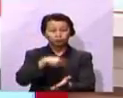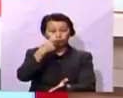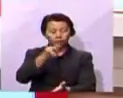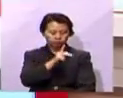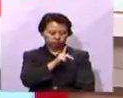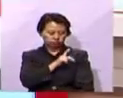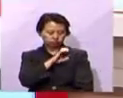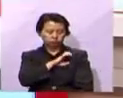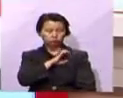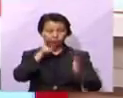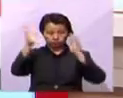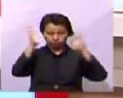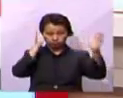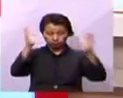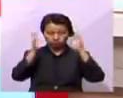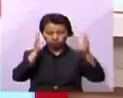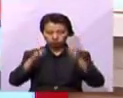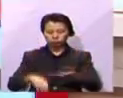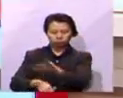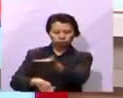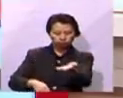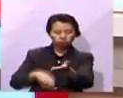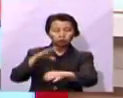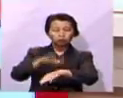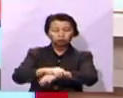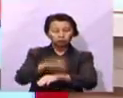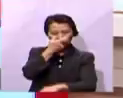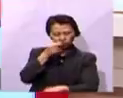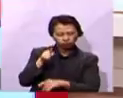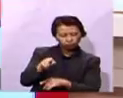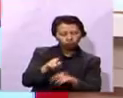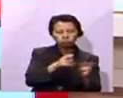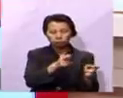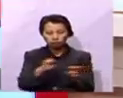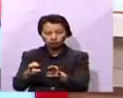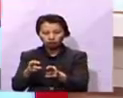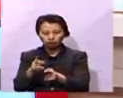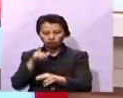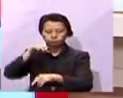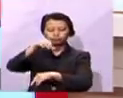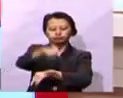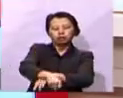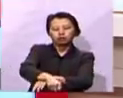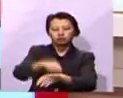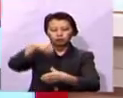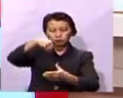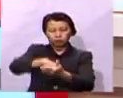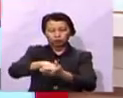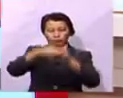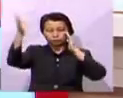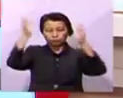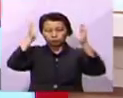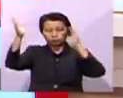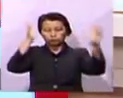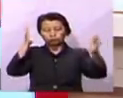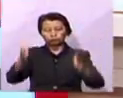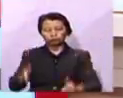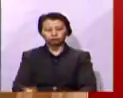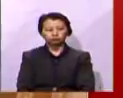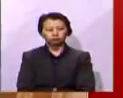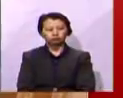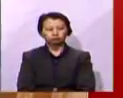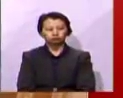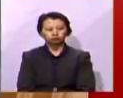Negara Tan Sri Muhammad Fuzi Harun, mereka ditangkap kerana disyaki merancang untuk melancarkan serangan di dalam negara.